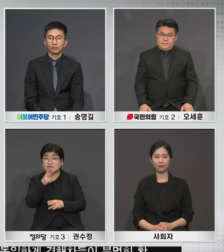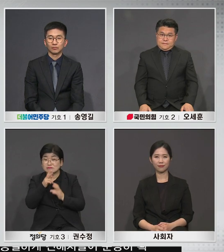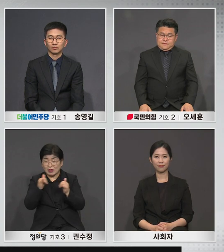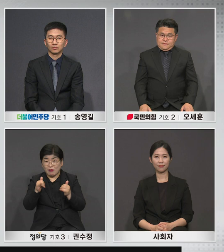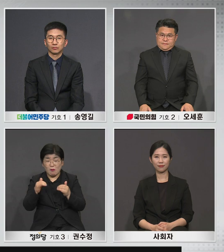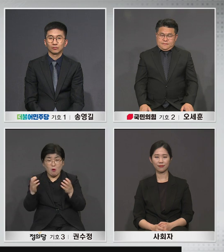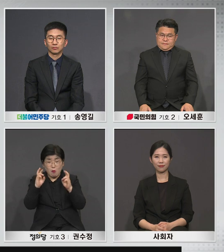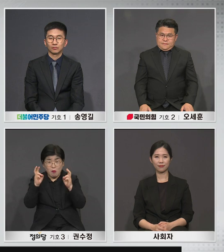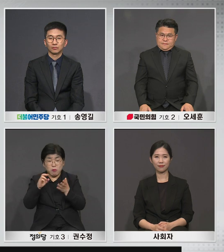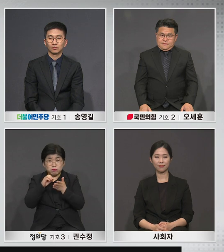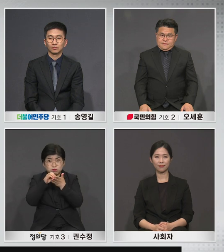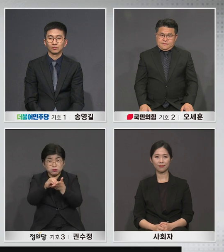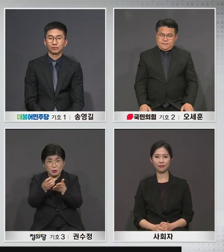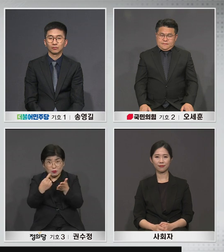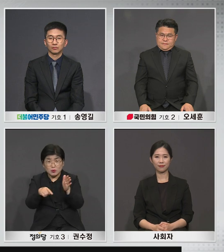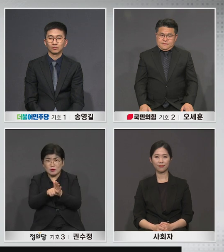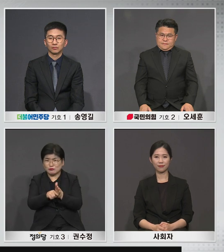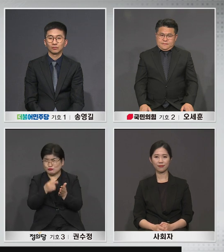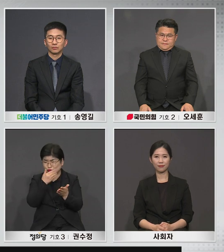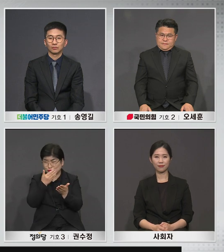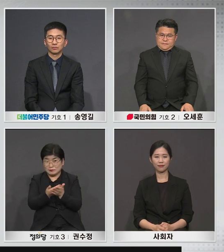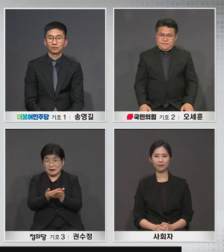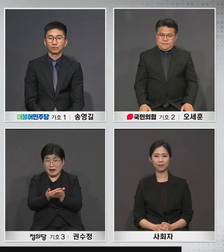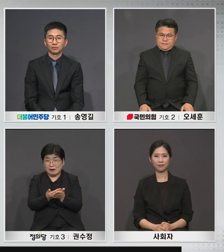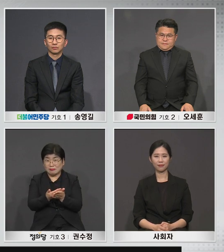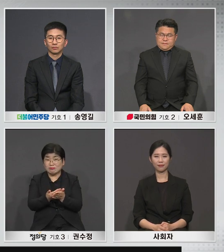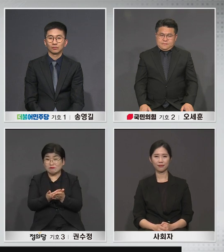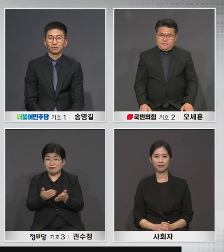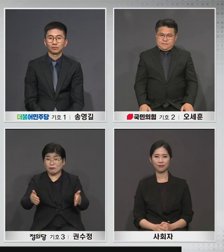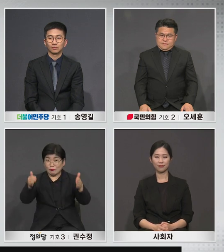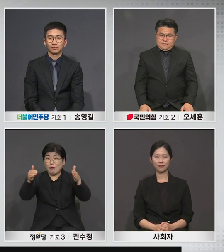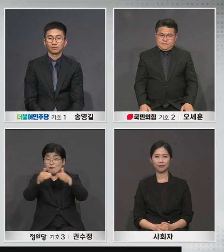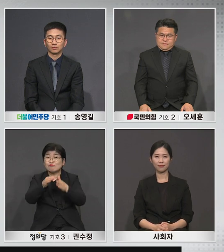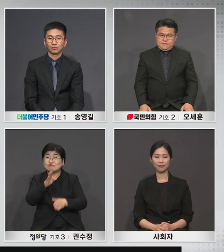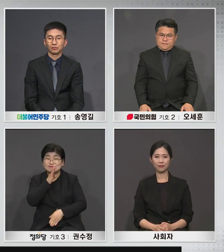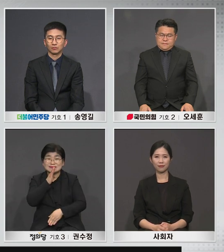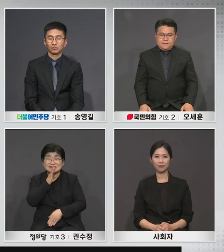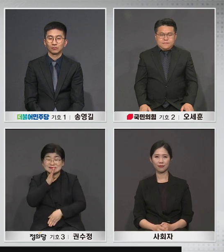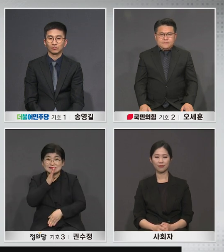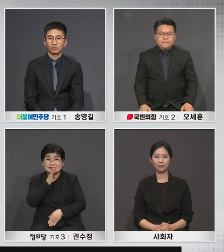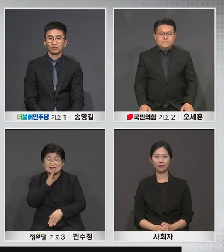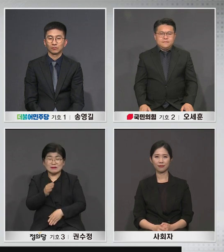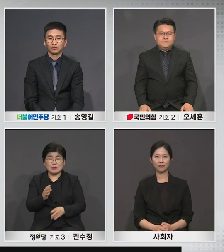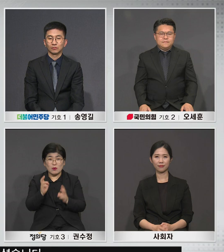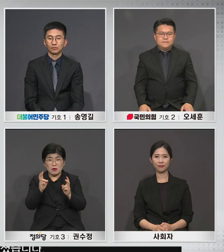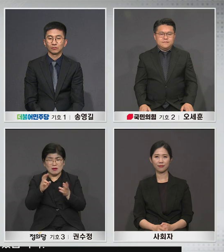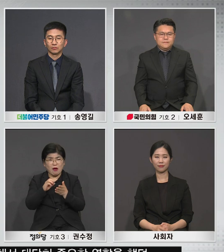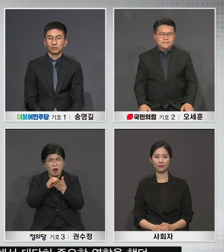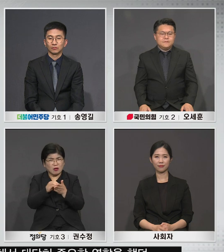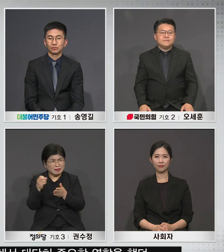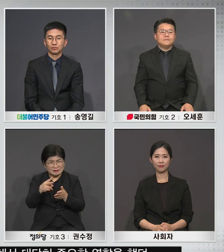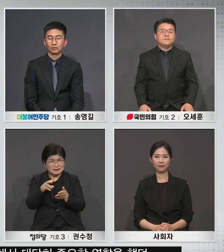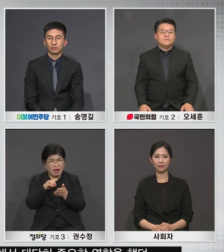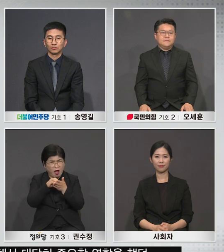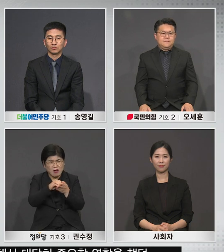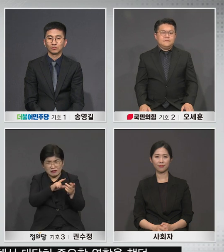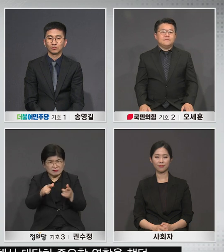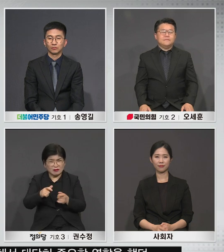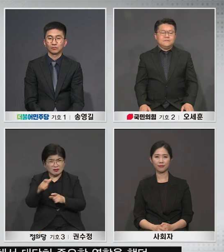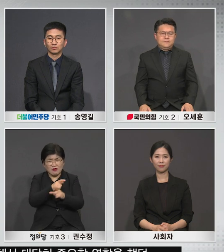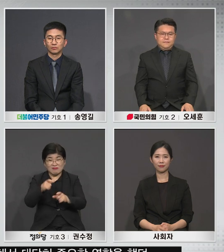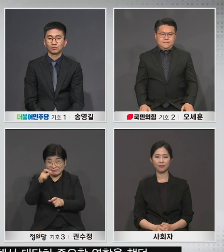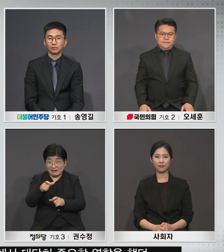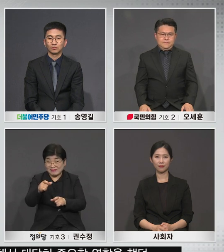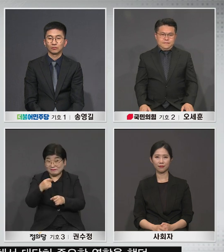대단히 중요한 역할을 했던 기관이긴 한데요. 관련해서 지금 취업과 재취업과 교육 기능 등을 강화하겠다고 말씀을